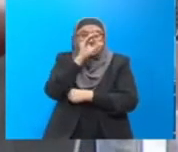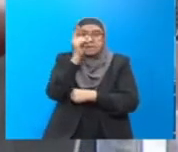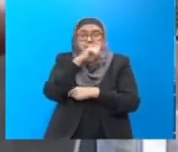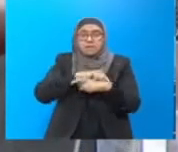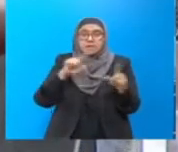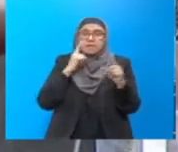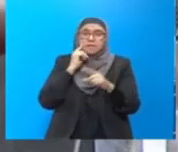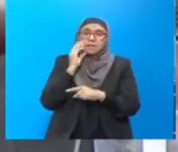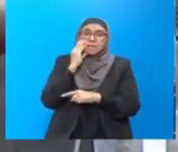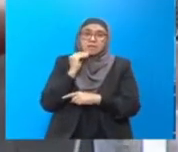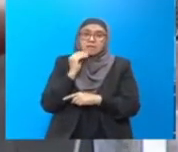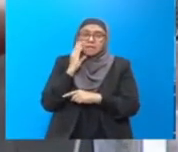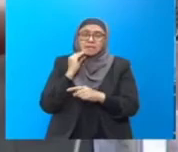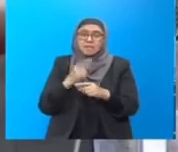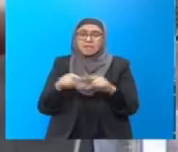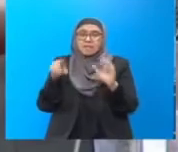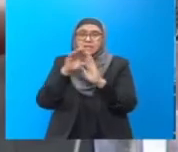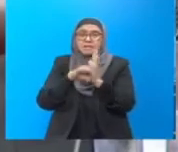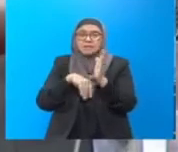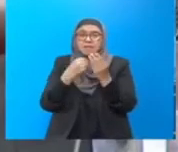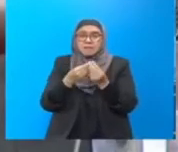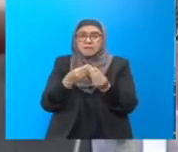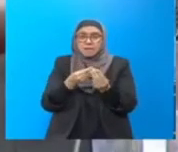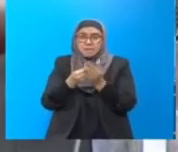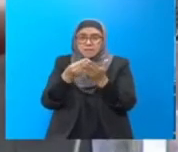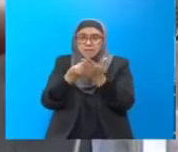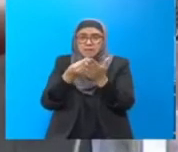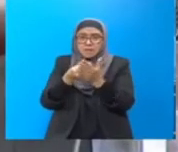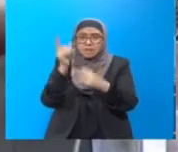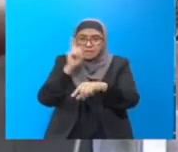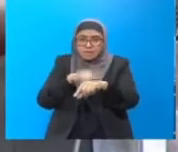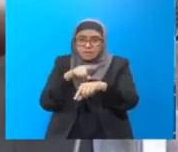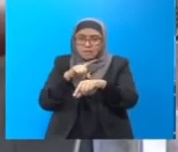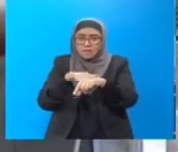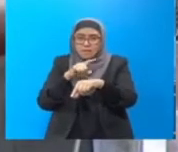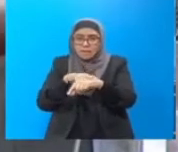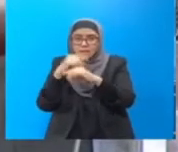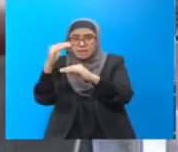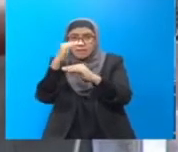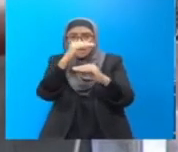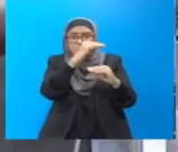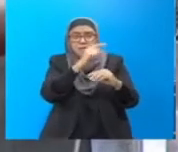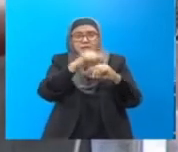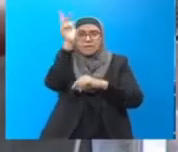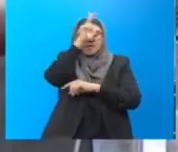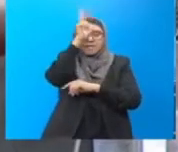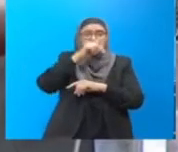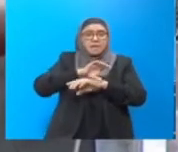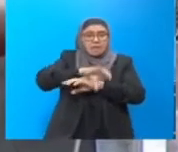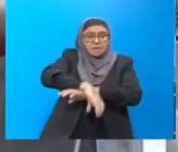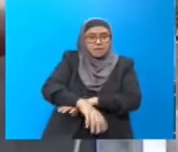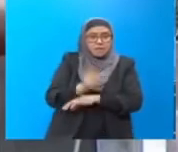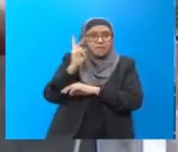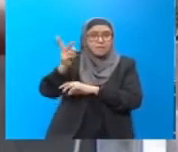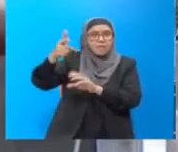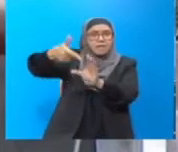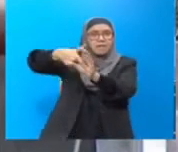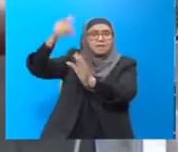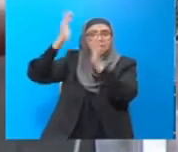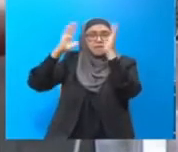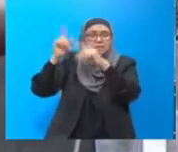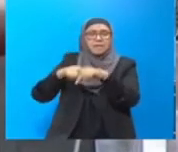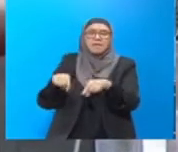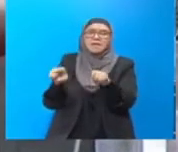adkeu cairan tunai pada waktu-waktu tertentu maka kerajaan terpaksa melihat kepada Petronas sebagai